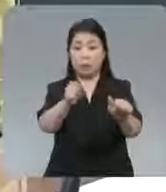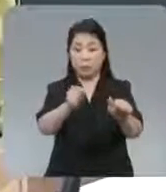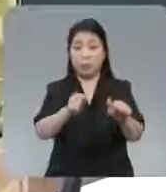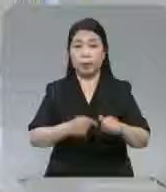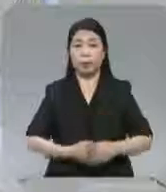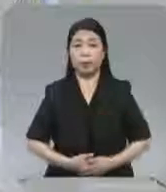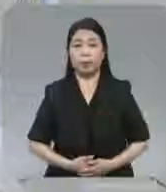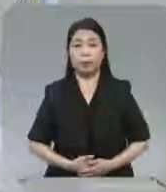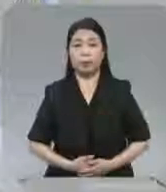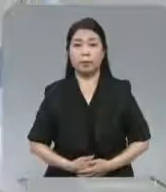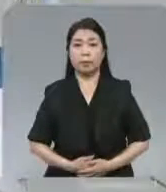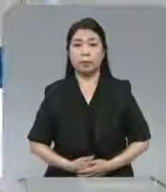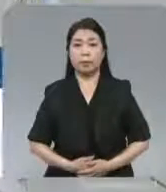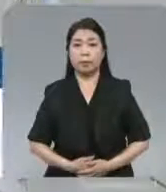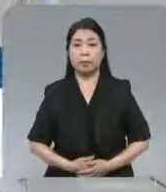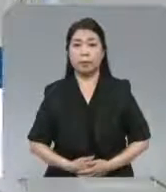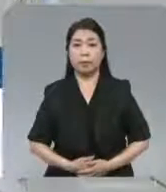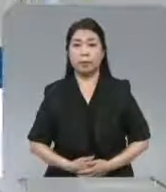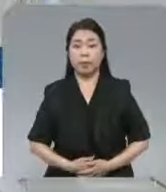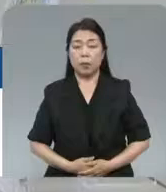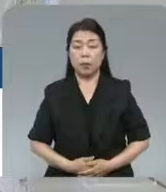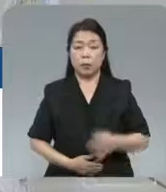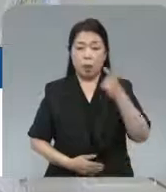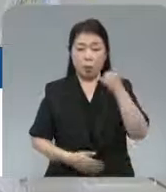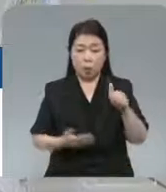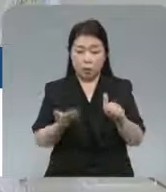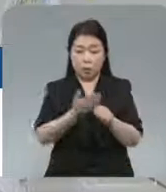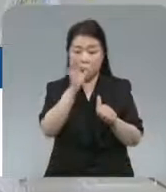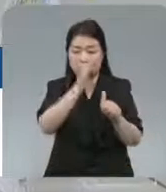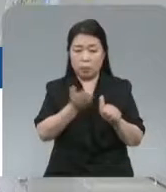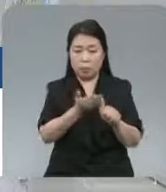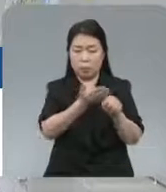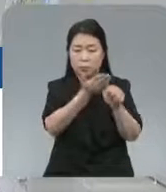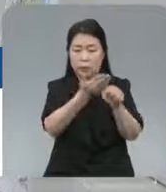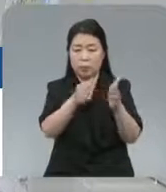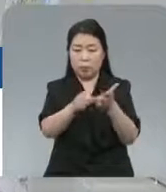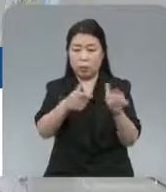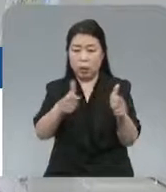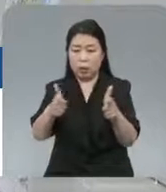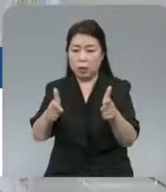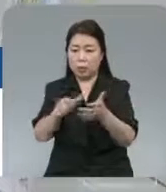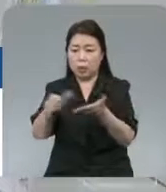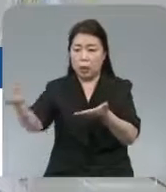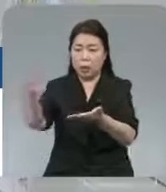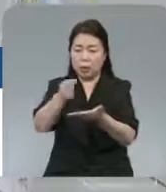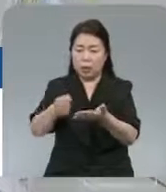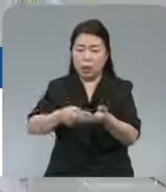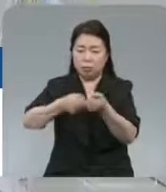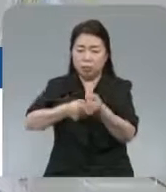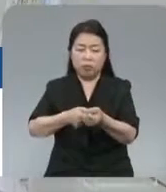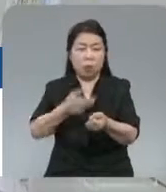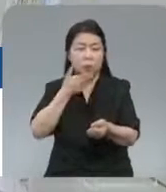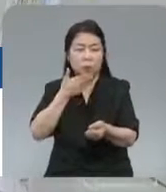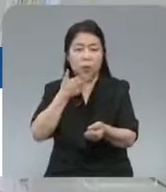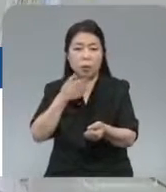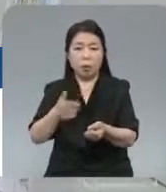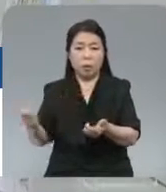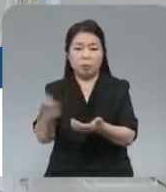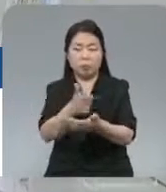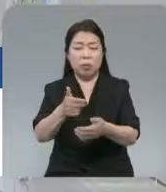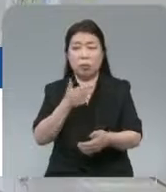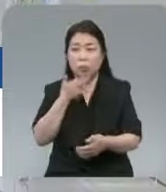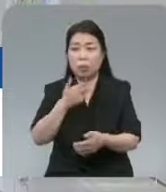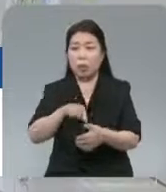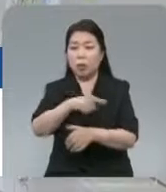48 jam mendata hingga hari Selasa 10 Agustus pagi Menteri Pertanian dan peternakan Korea Selatan